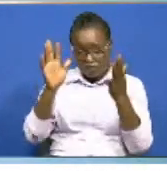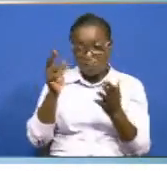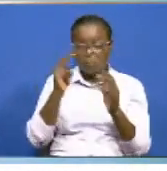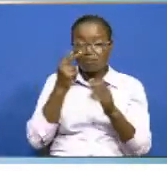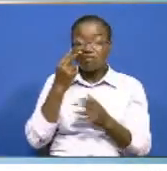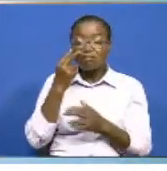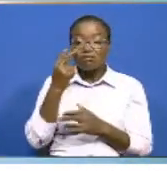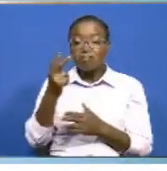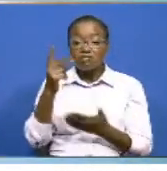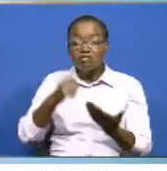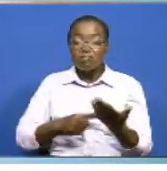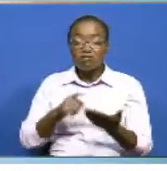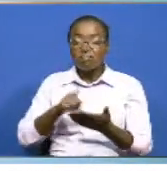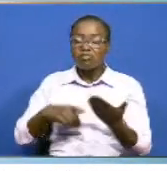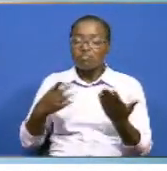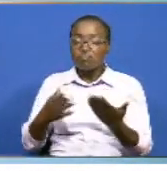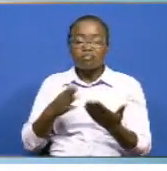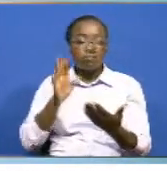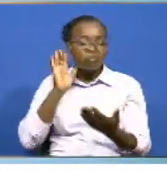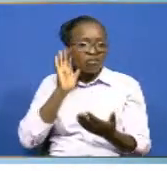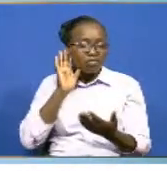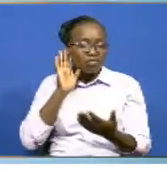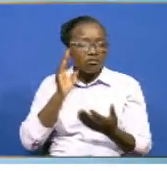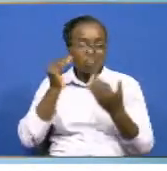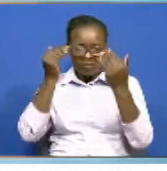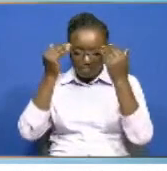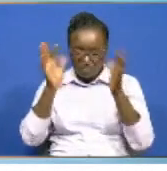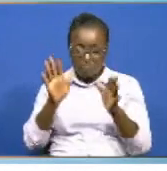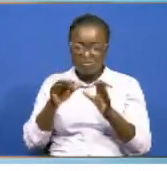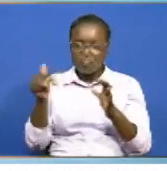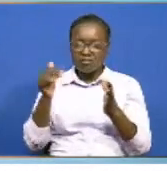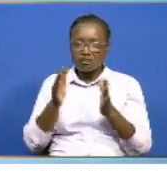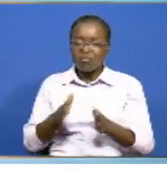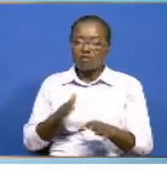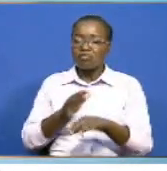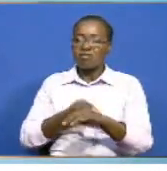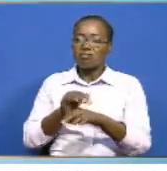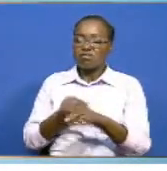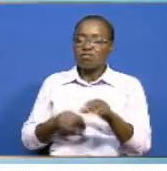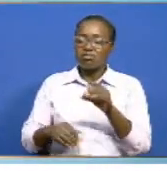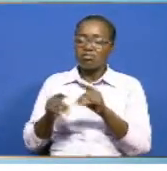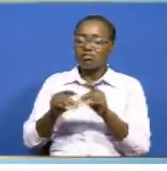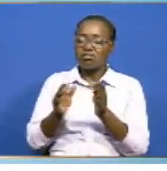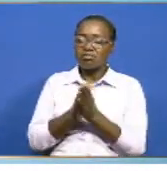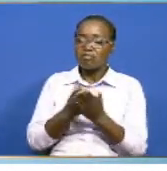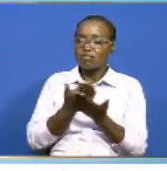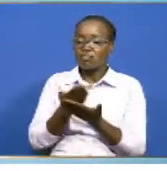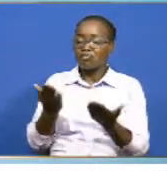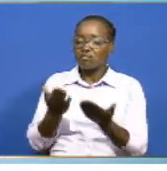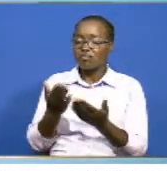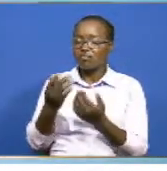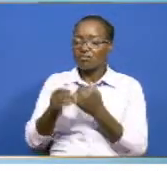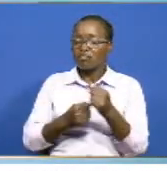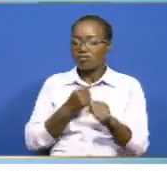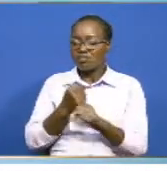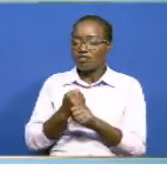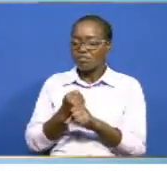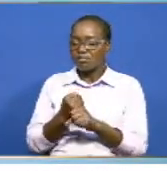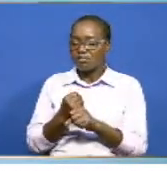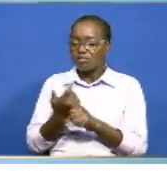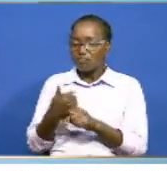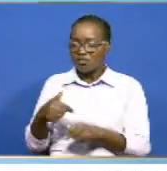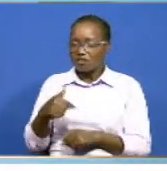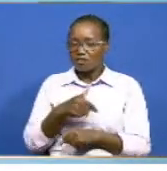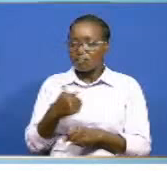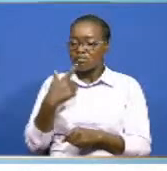walikuwa wanaongeleshwa nini, sababu kuna unasema wewe kuna mtu ametuita mkutano mahali fulani na ni mtu ambaye miaka yake ni zaidi yetu.